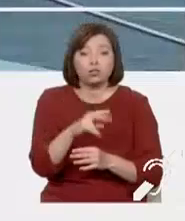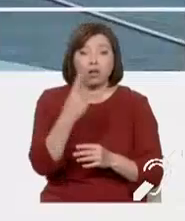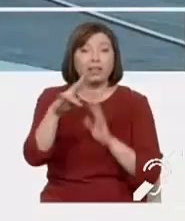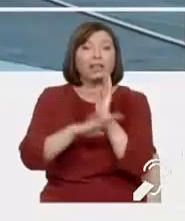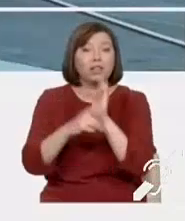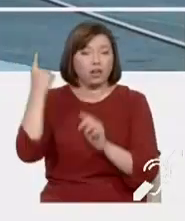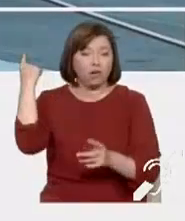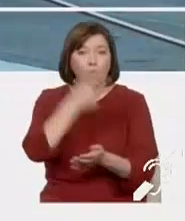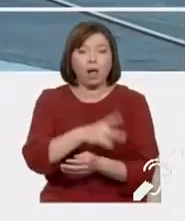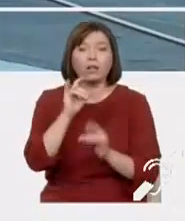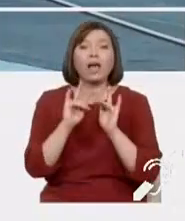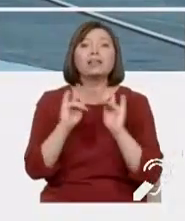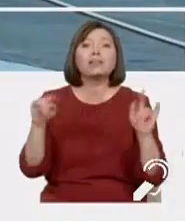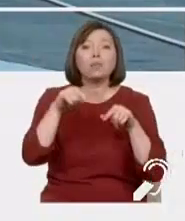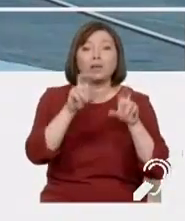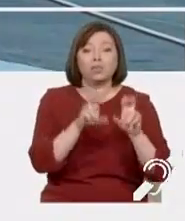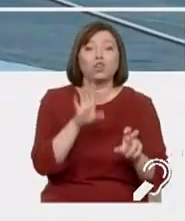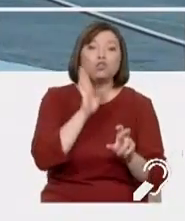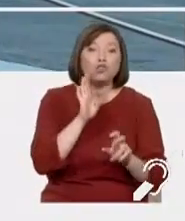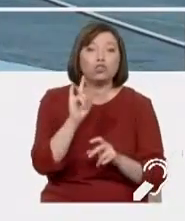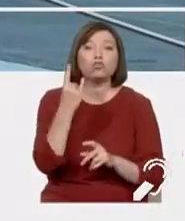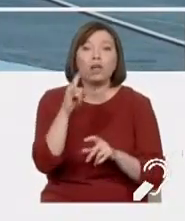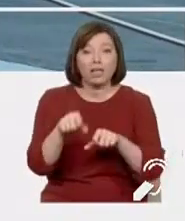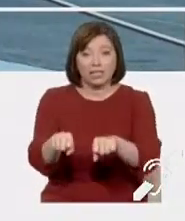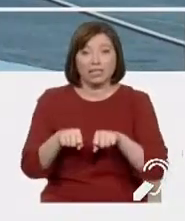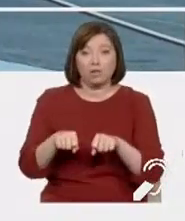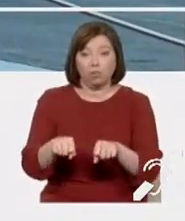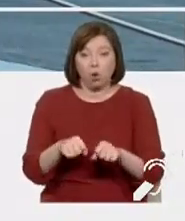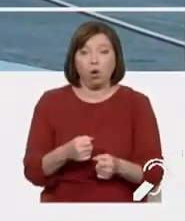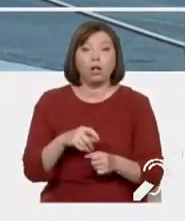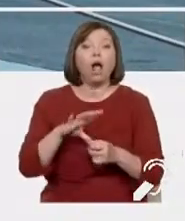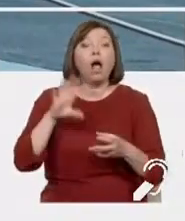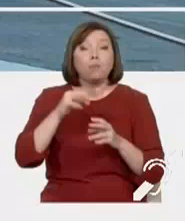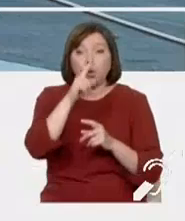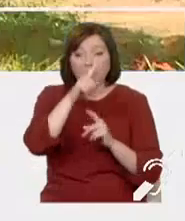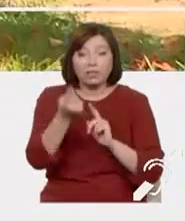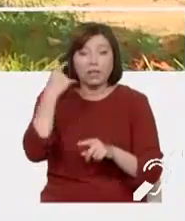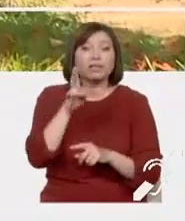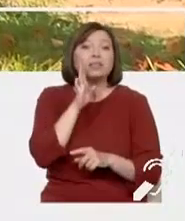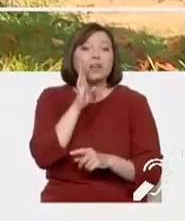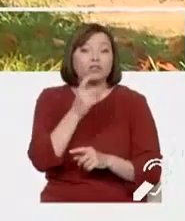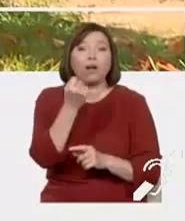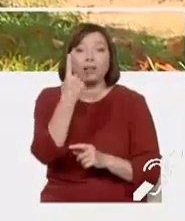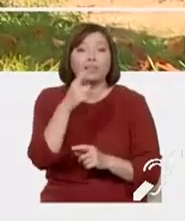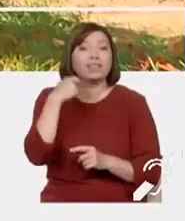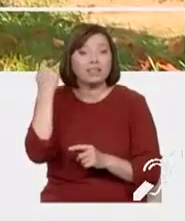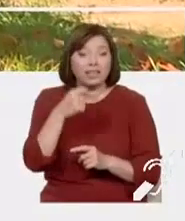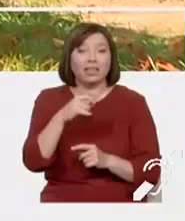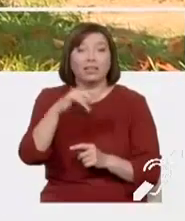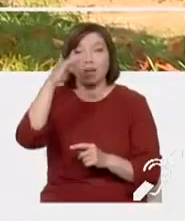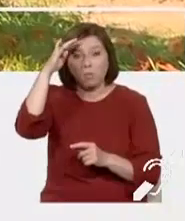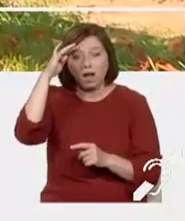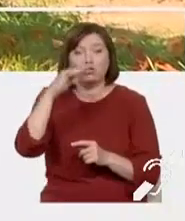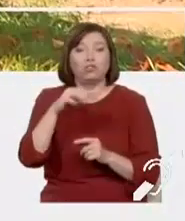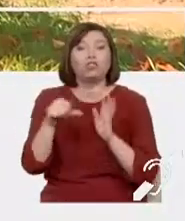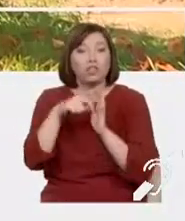copac s-a prăbușit peste o bancă pe care stătea o femeie cu un copil în cărucior. În urmă cu o lună, o fetiță de 11 ani a murit și un băiețel de